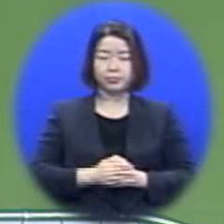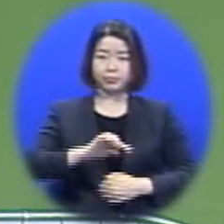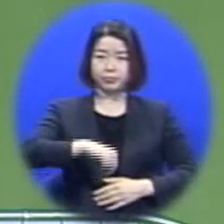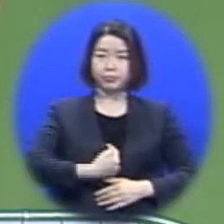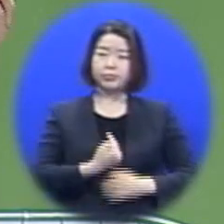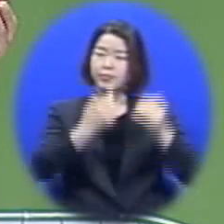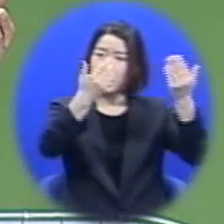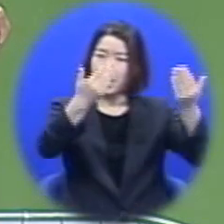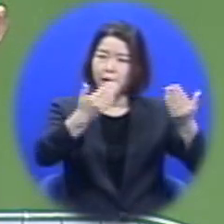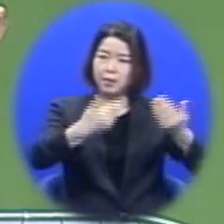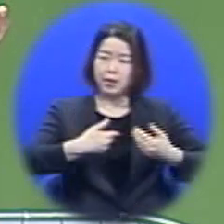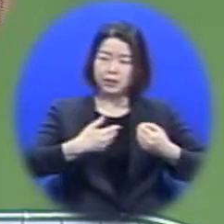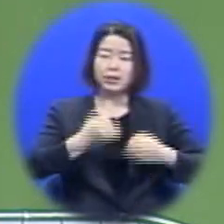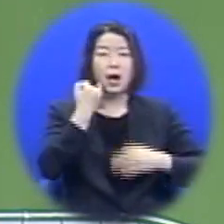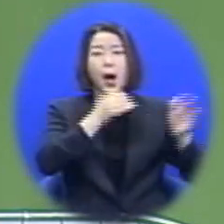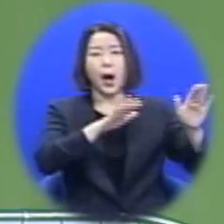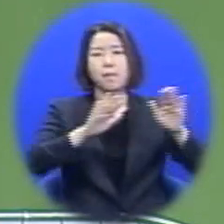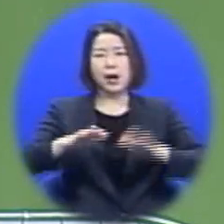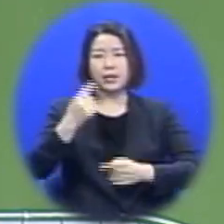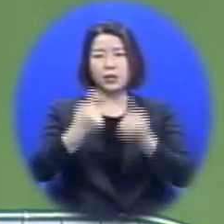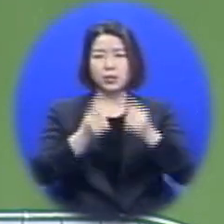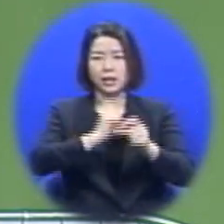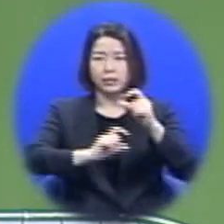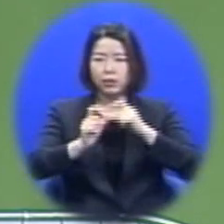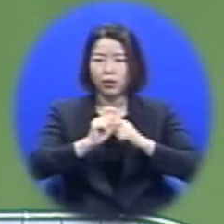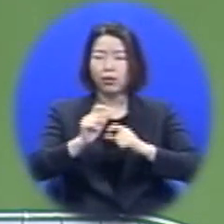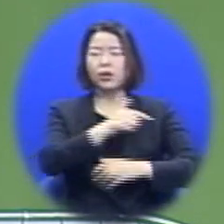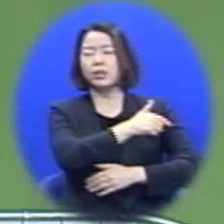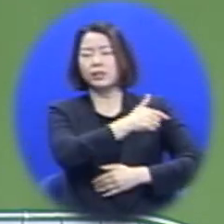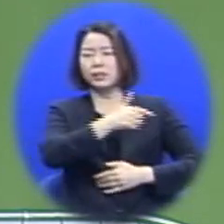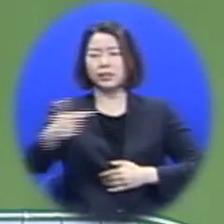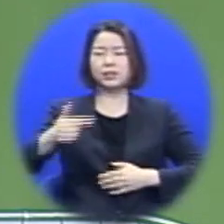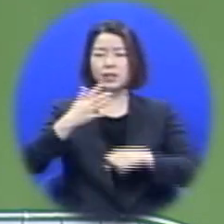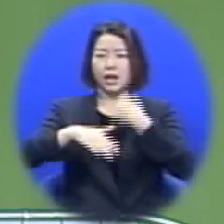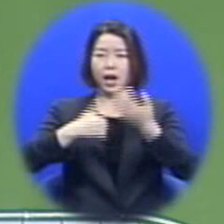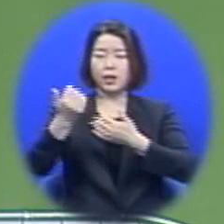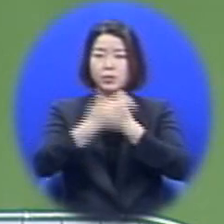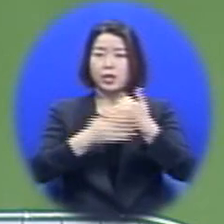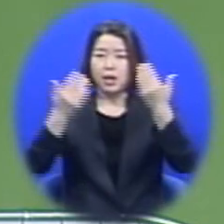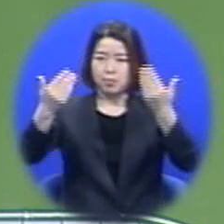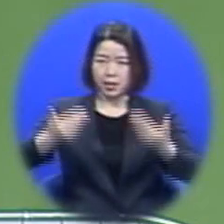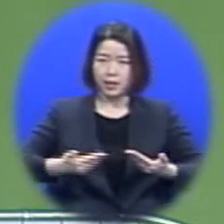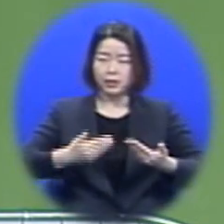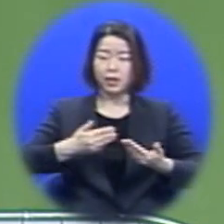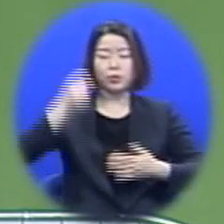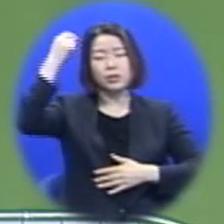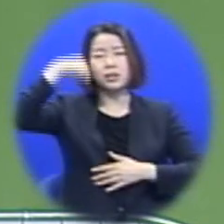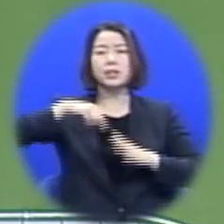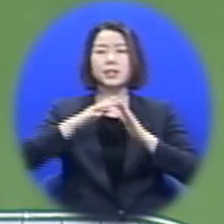자기가 바다보다도 더 넓은 하나님의 은혜를 받았다고 정말 느끼는 사람.